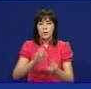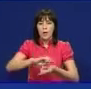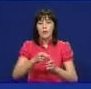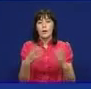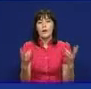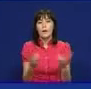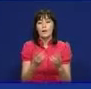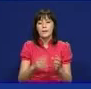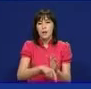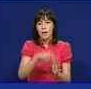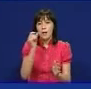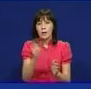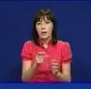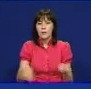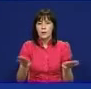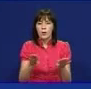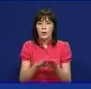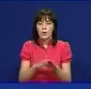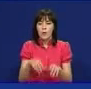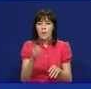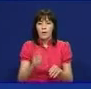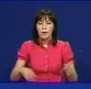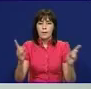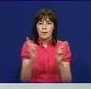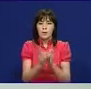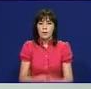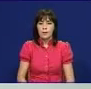керек деген халық қалаулысы онда да Бұқарамен бас қосты.